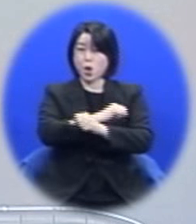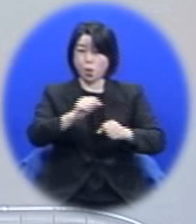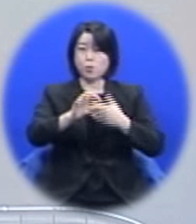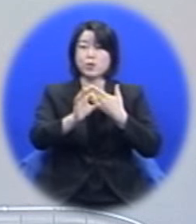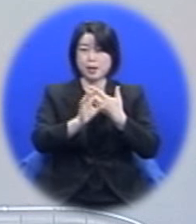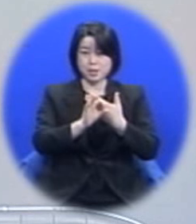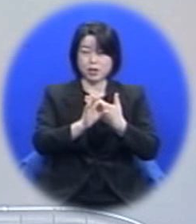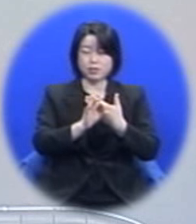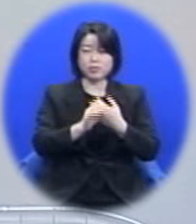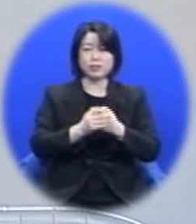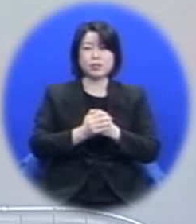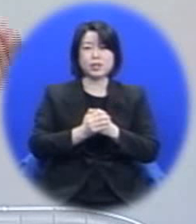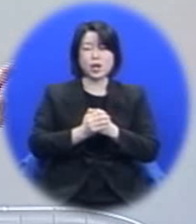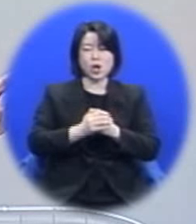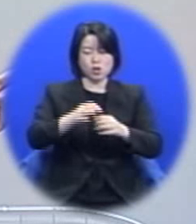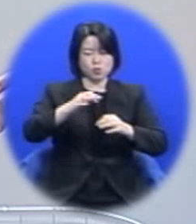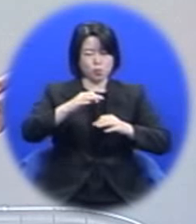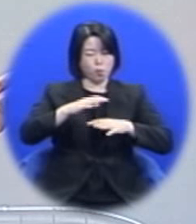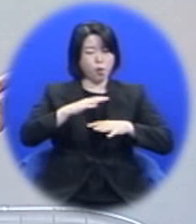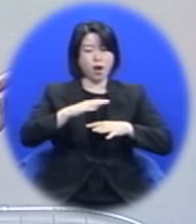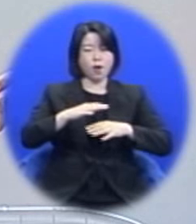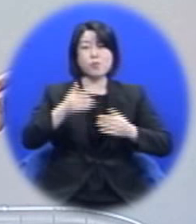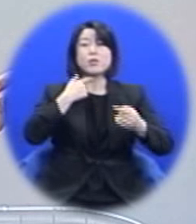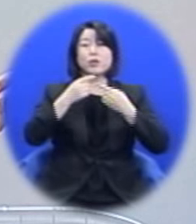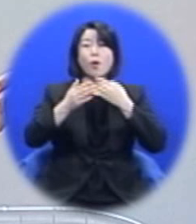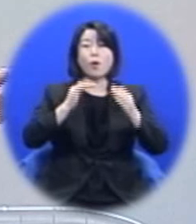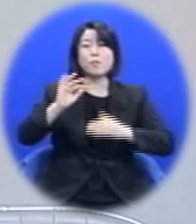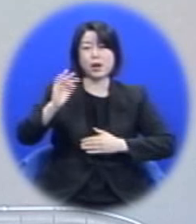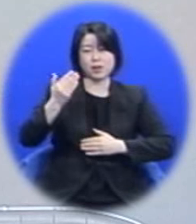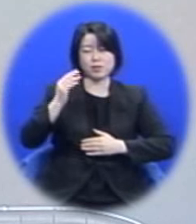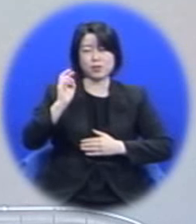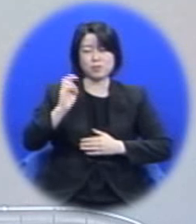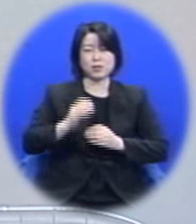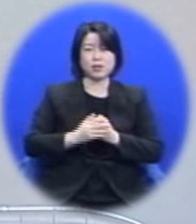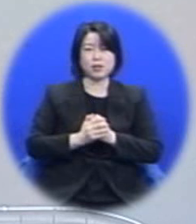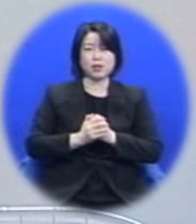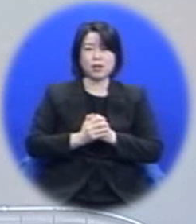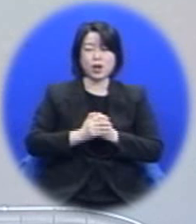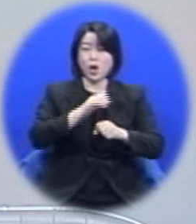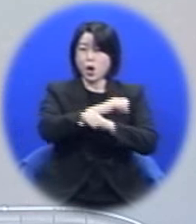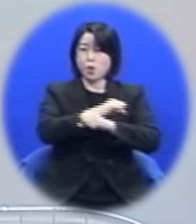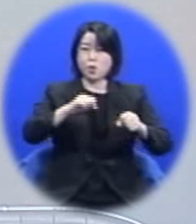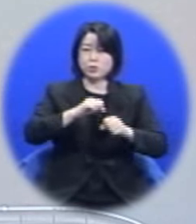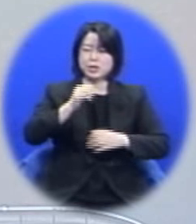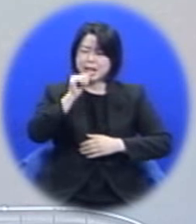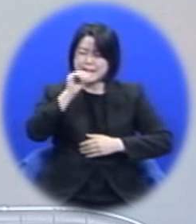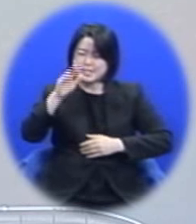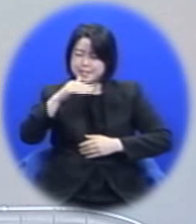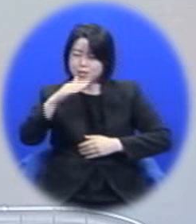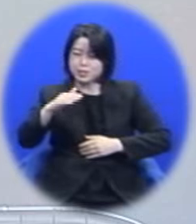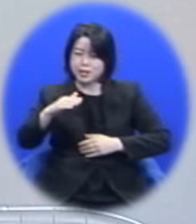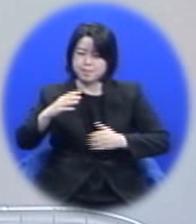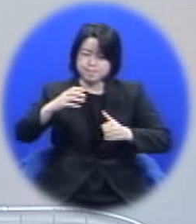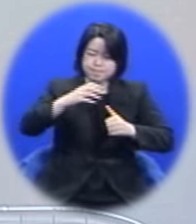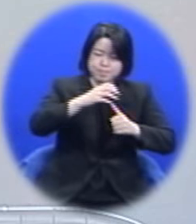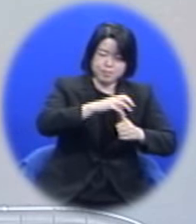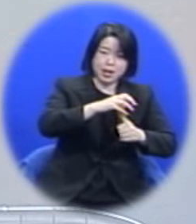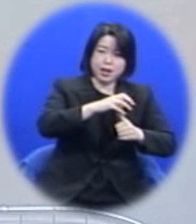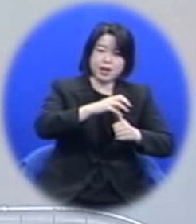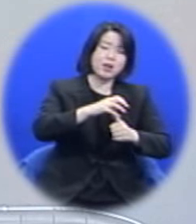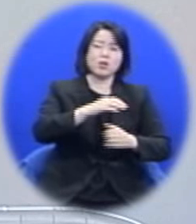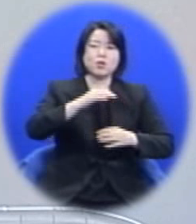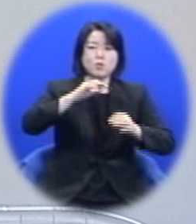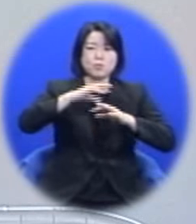용서하면 놀라운 경험을 하게 돼요. 용서는 절대로 우리를 옥죄는 하나님의 무서운 명령이